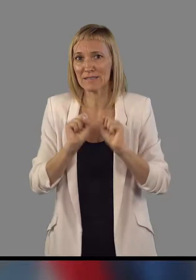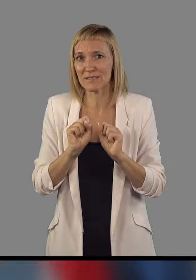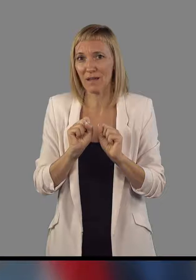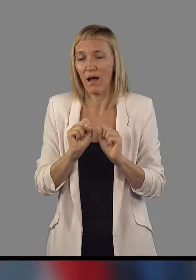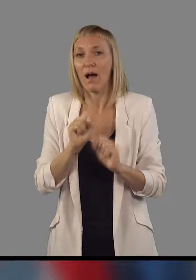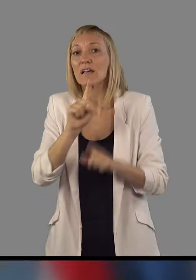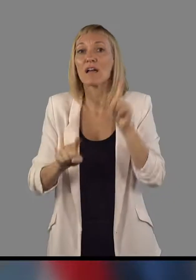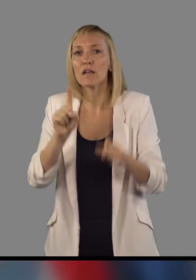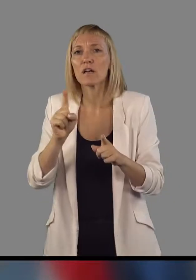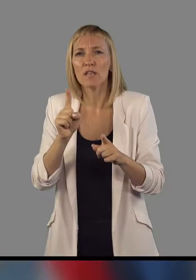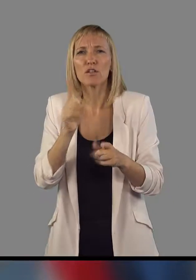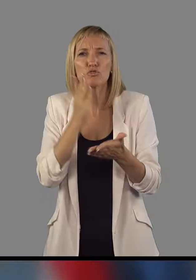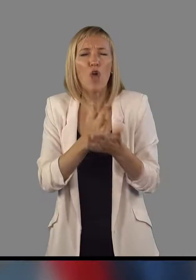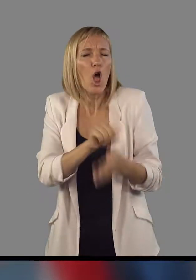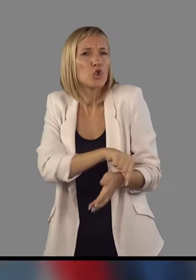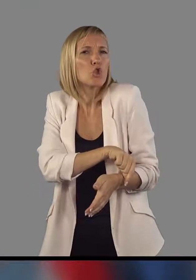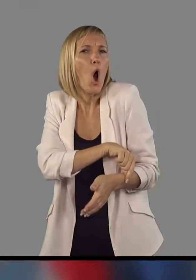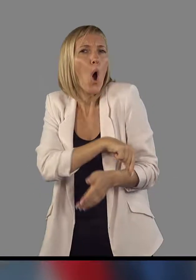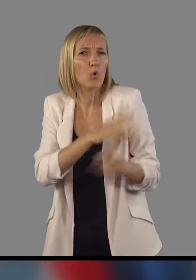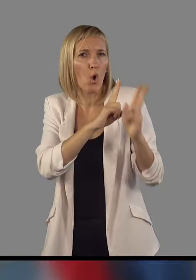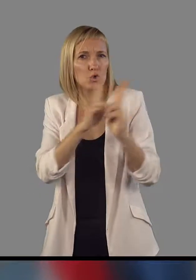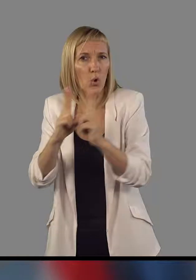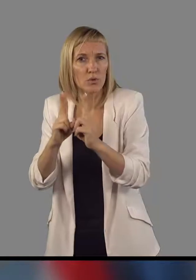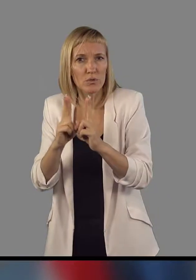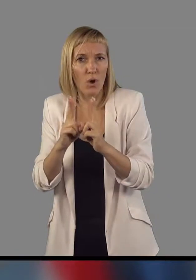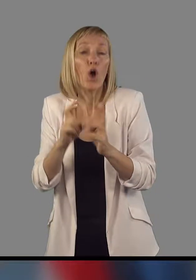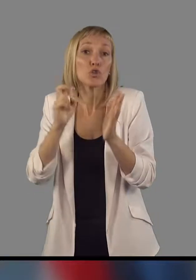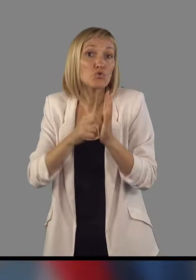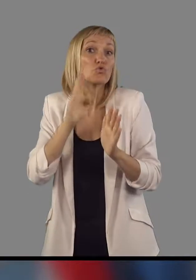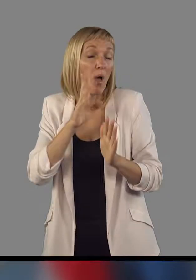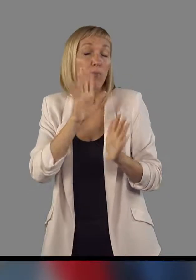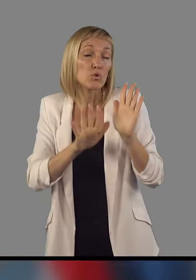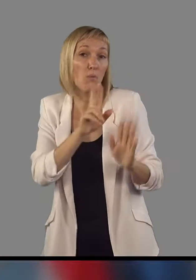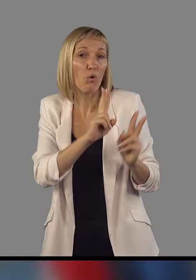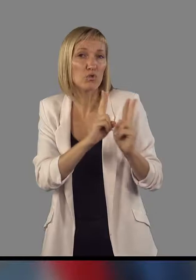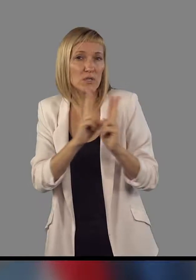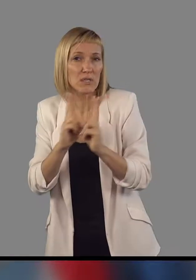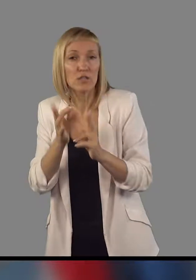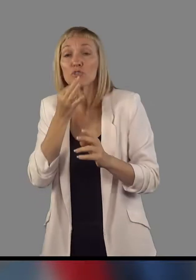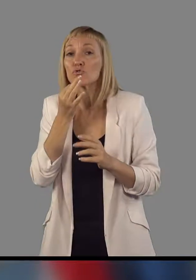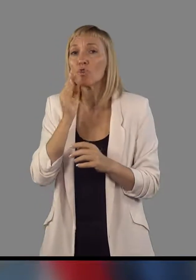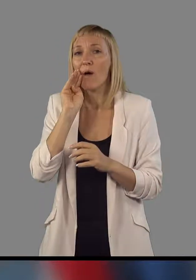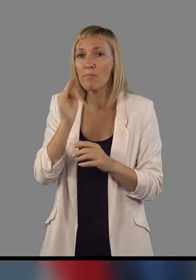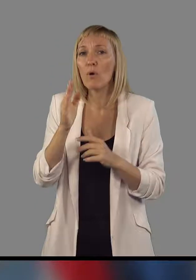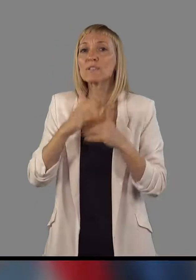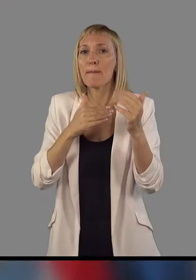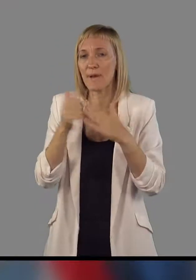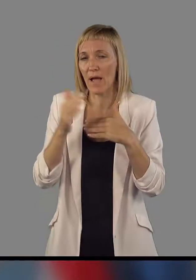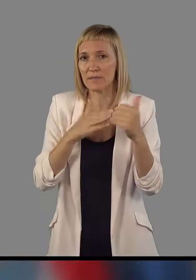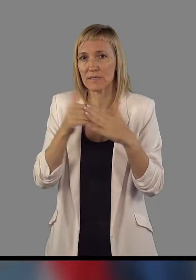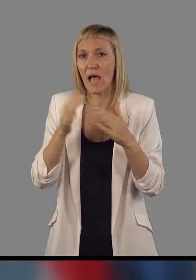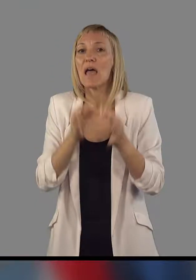že nenavadno dolgo stojijo, in kdo ve, koliko časa še bodo, če se bo